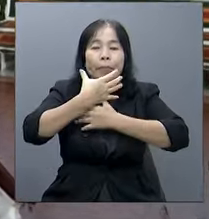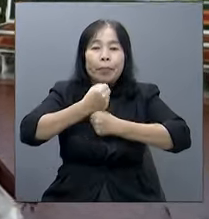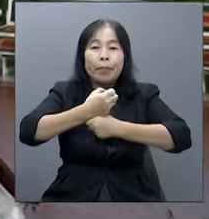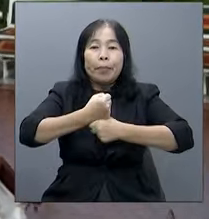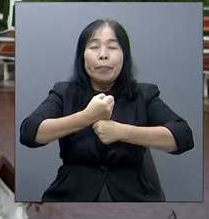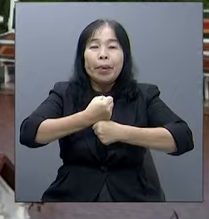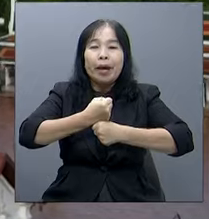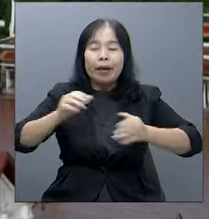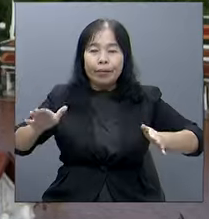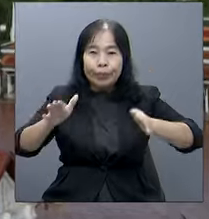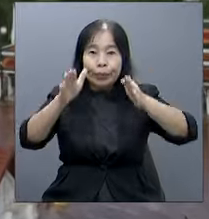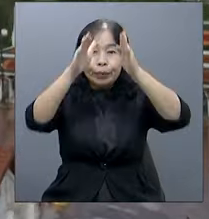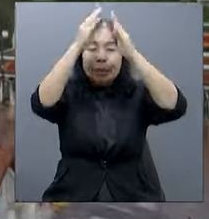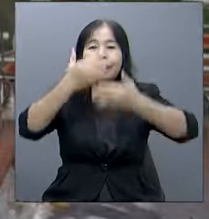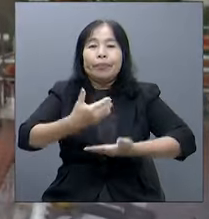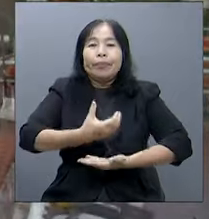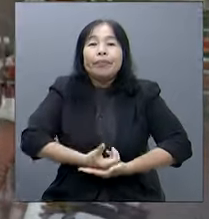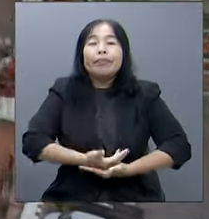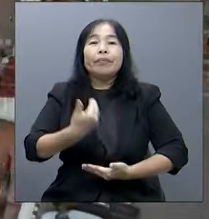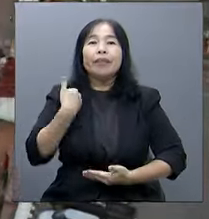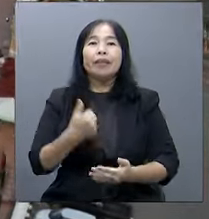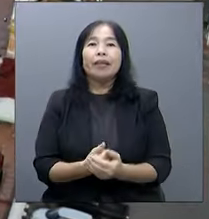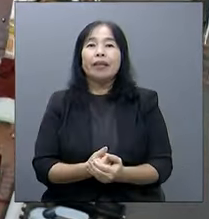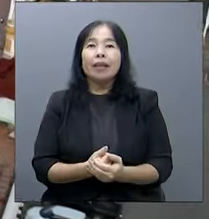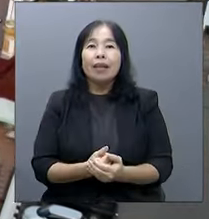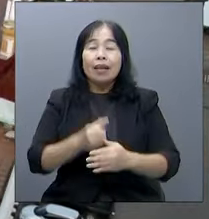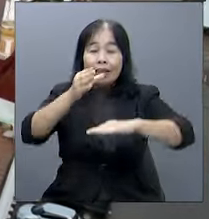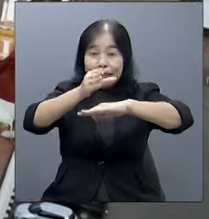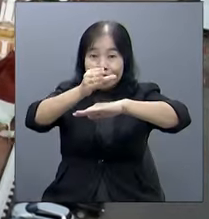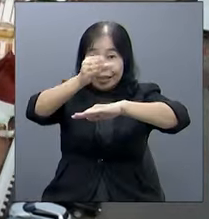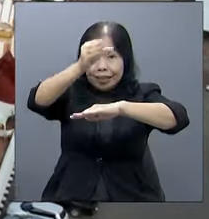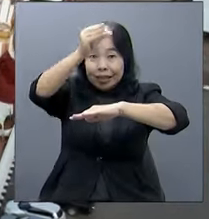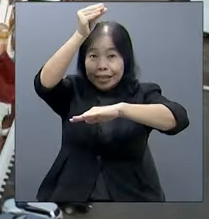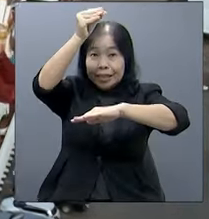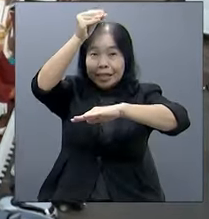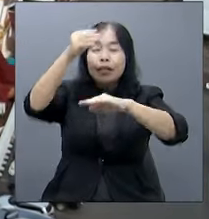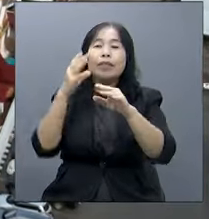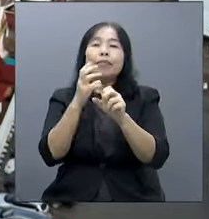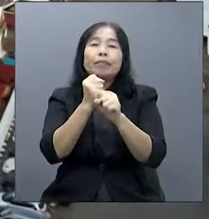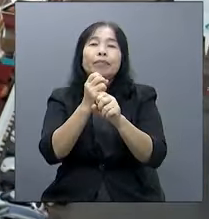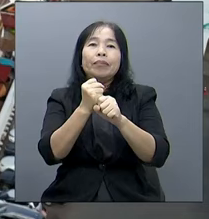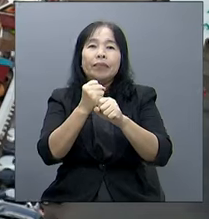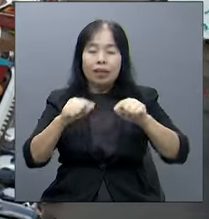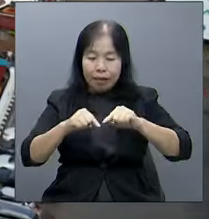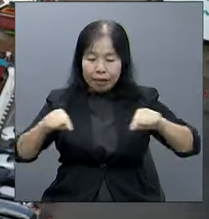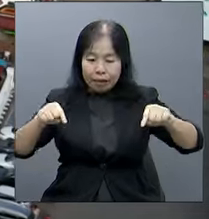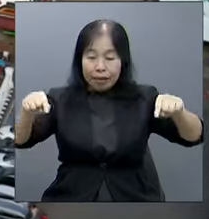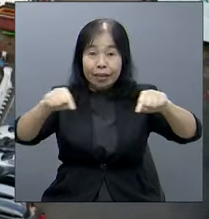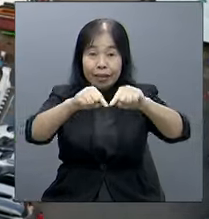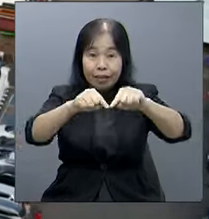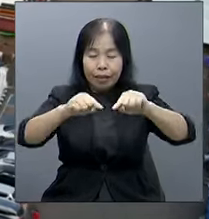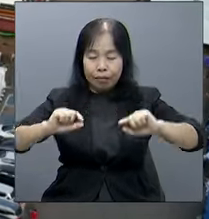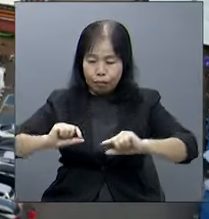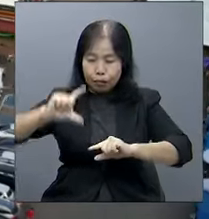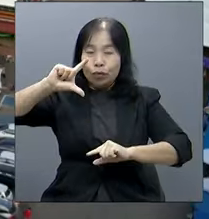วิชัยสิลปะเชีงแสนที่สวยงามอด้วยครัตัวขององคเจดี จะก่ออดถือปูลค่ะ ก็มีฐานรูป 4 เหลยม สุประมาณ 24 เม